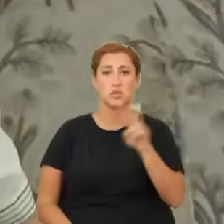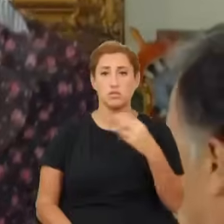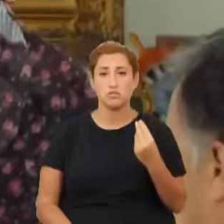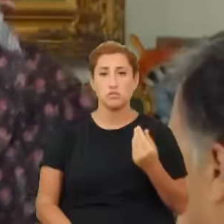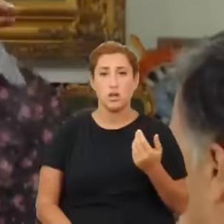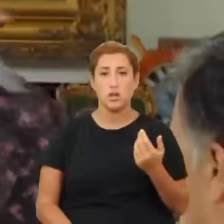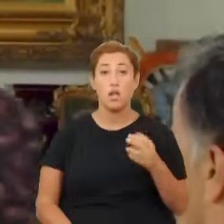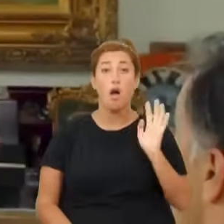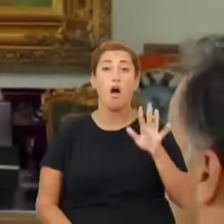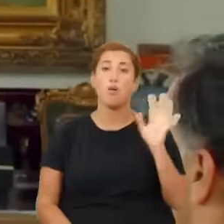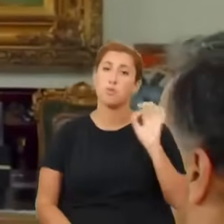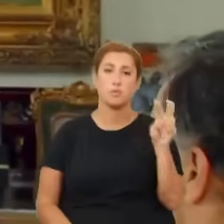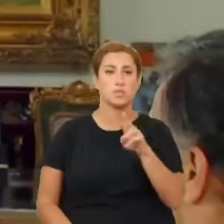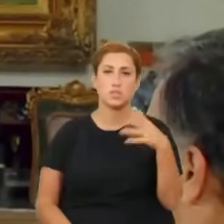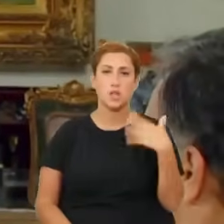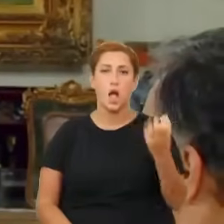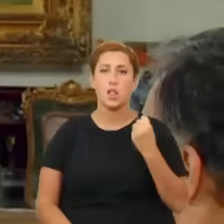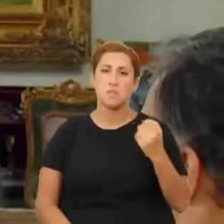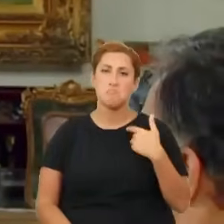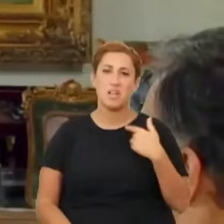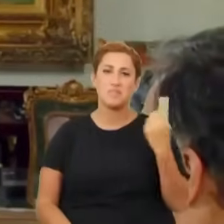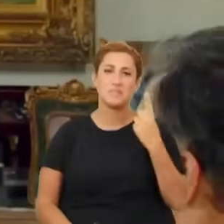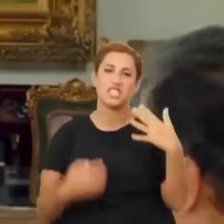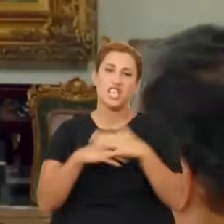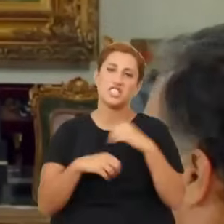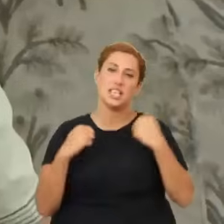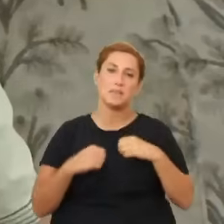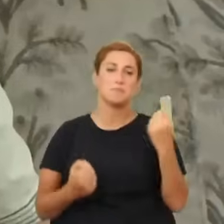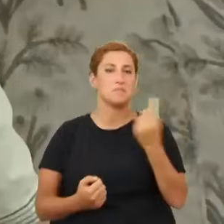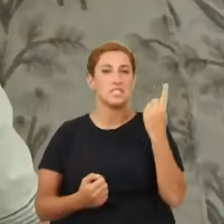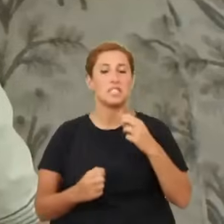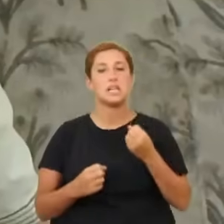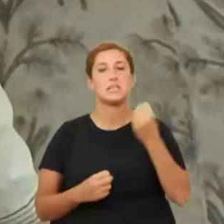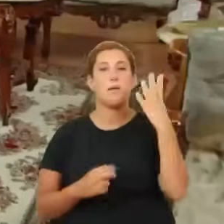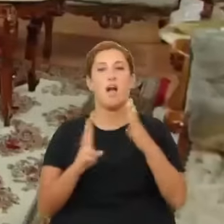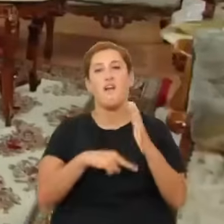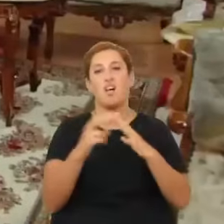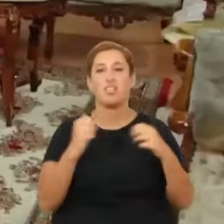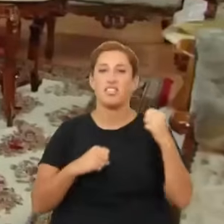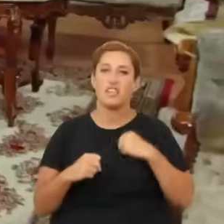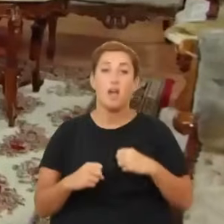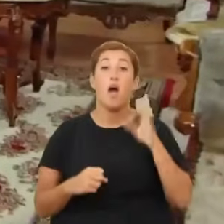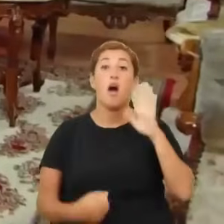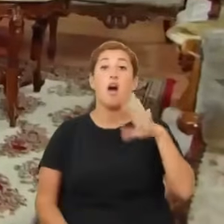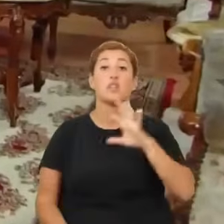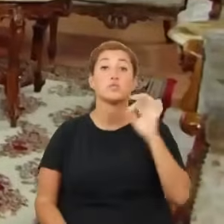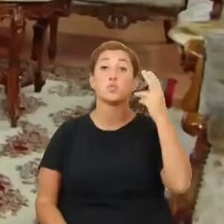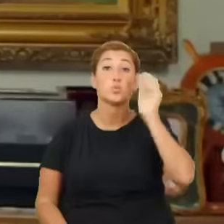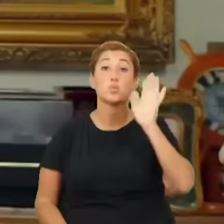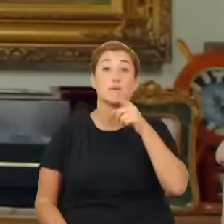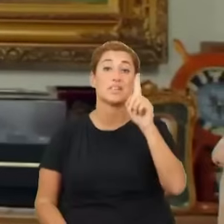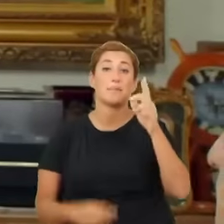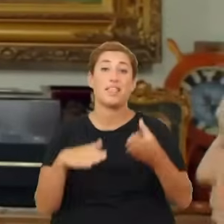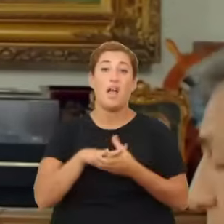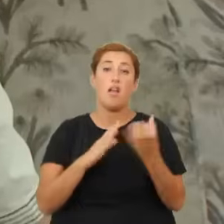hoş. Aa tamam ikisini de alayım ben yani birini gece giyerim birini de sabah kahvaltıda sakın unutturma sana